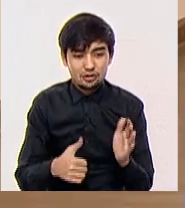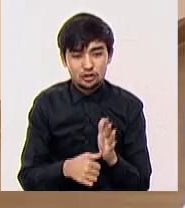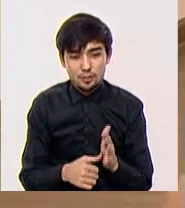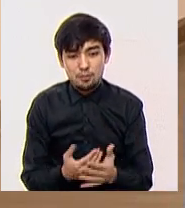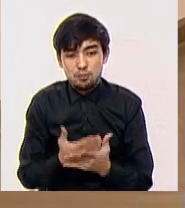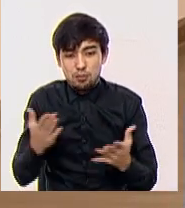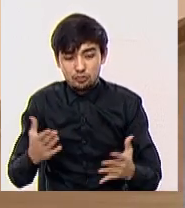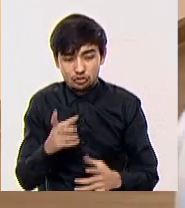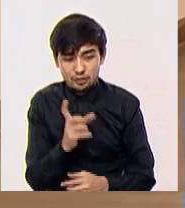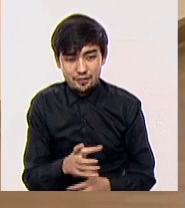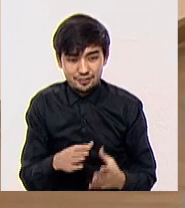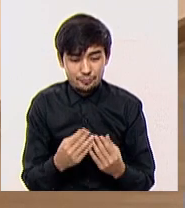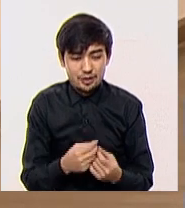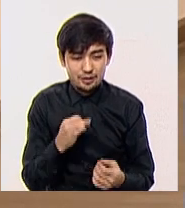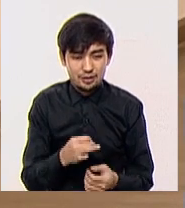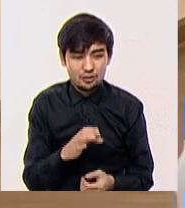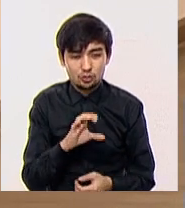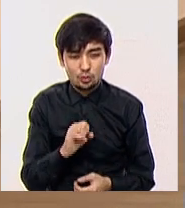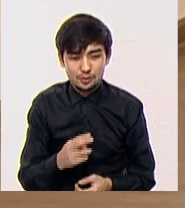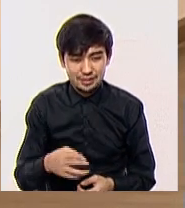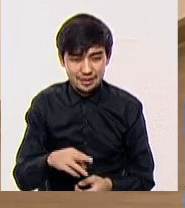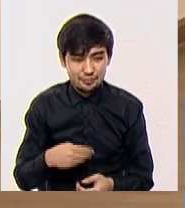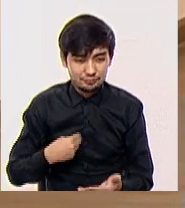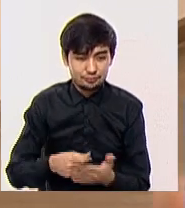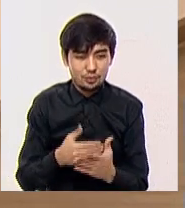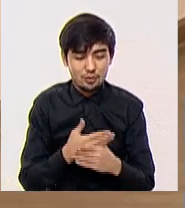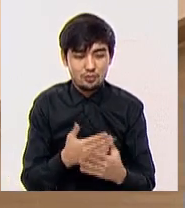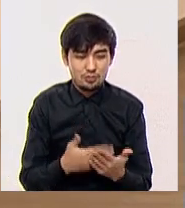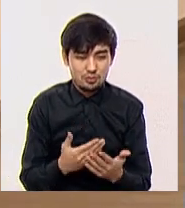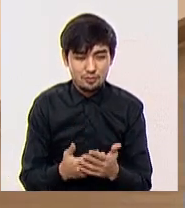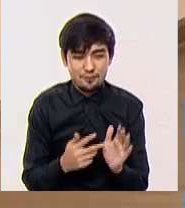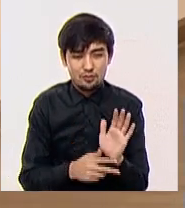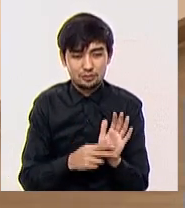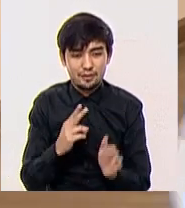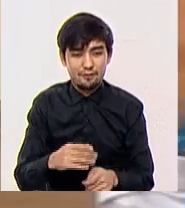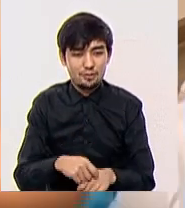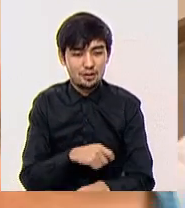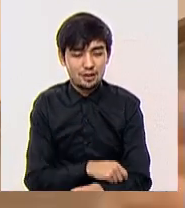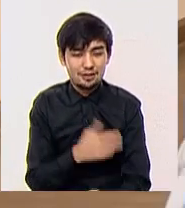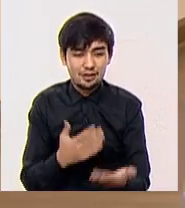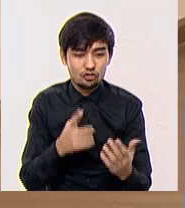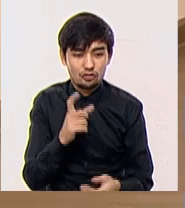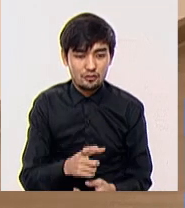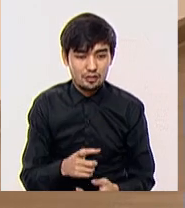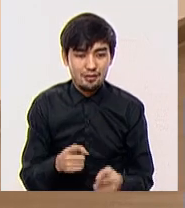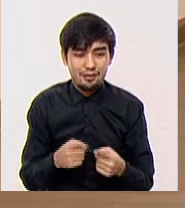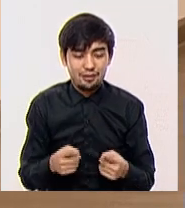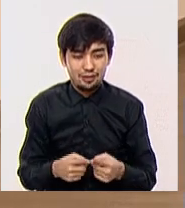более площадь, субсидируемая площадь, не больше 80 квадратных метров. Если человек там